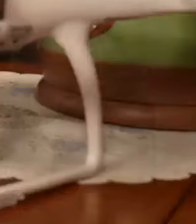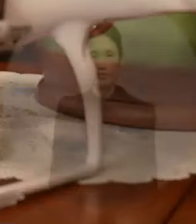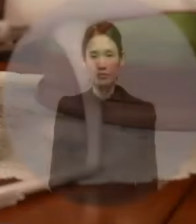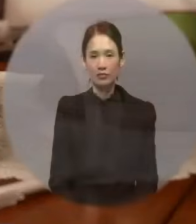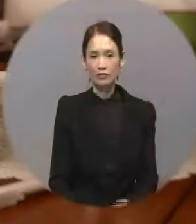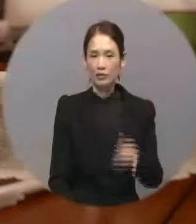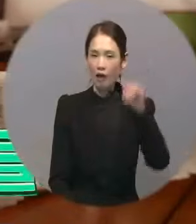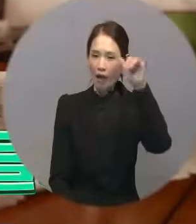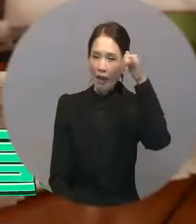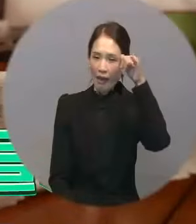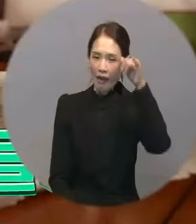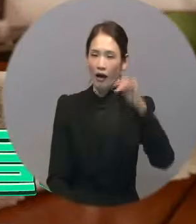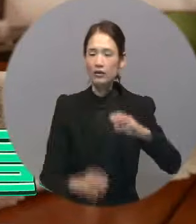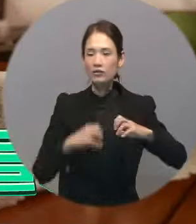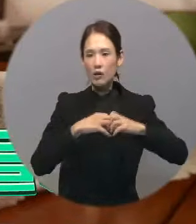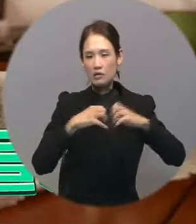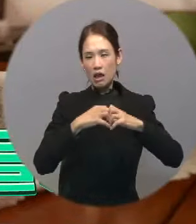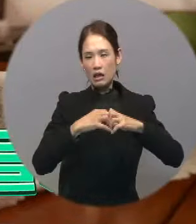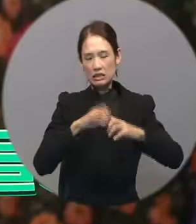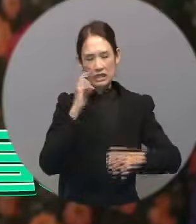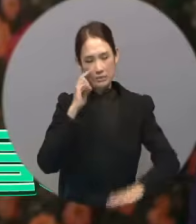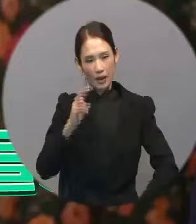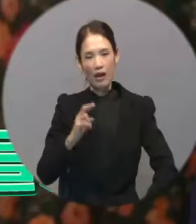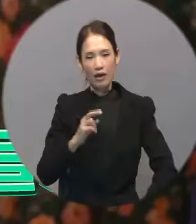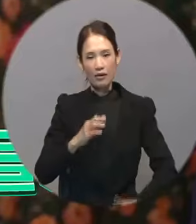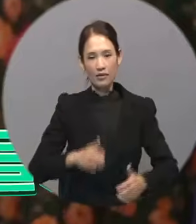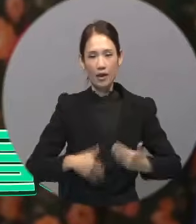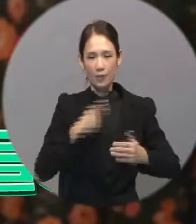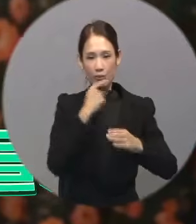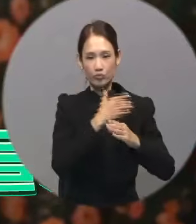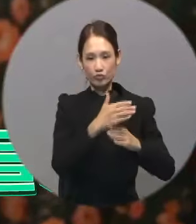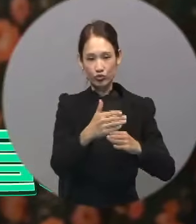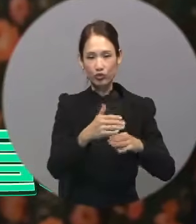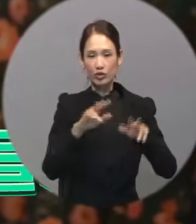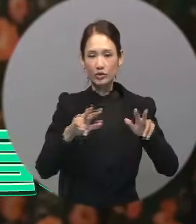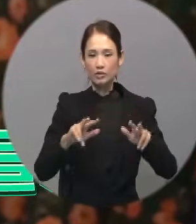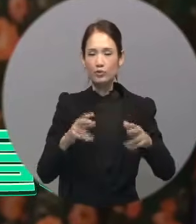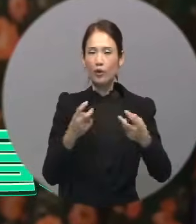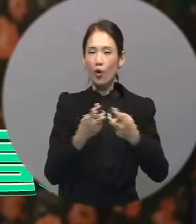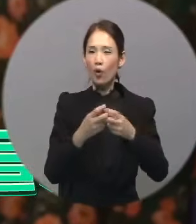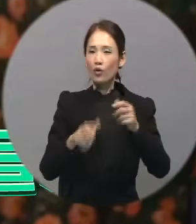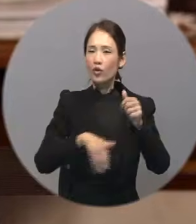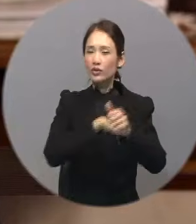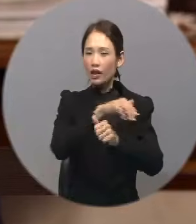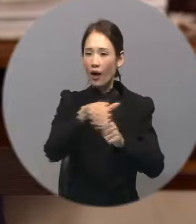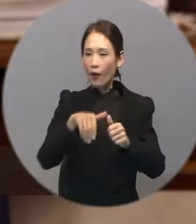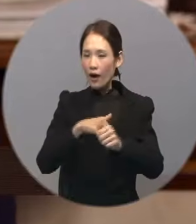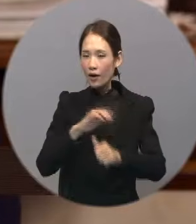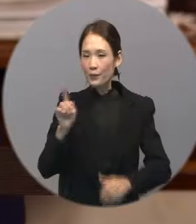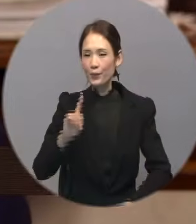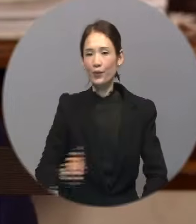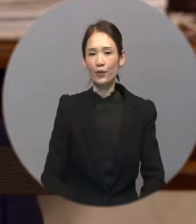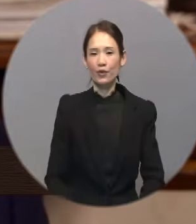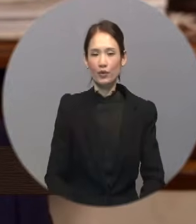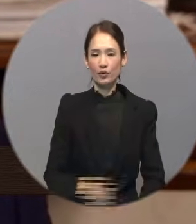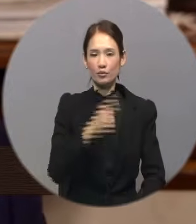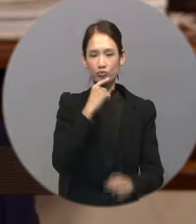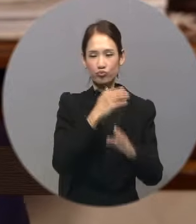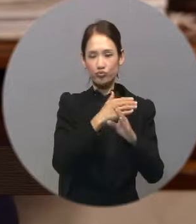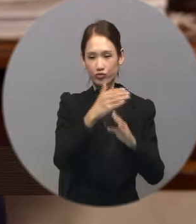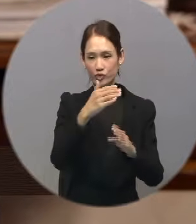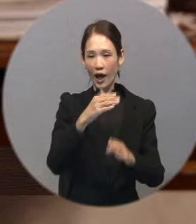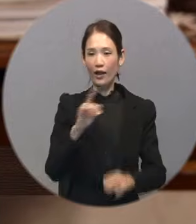이렇게 지금 AI 전쟁이 심화되고 있는데 우리 한반도, 남한과 북한은 어떻게 지금 하고 있나요? 일단